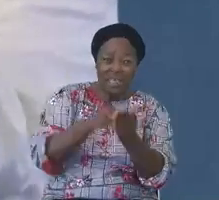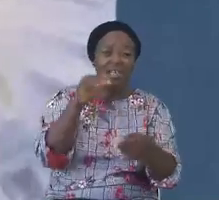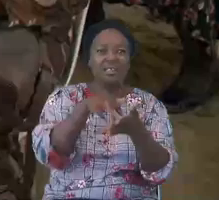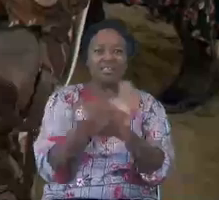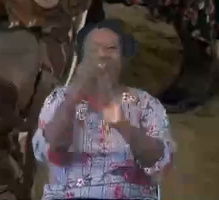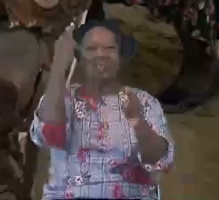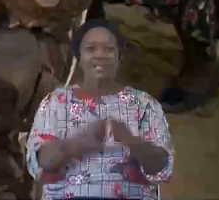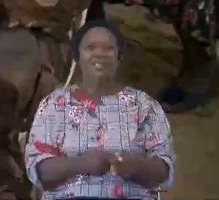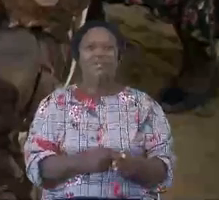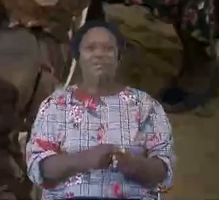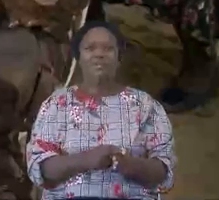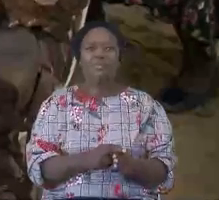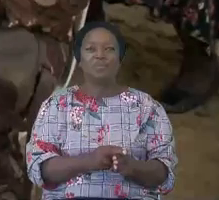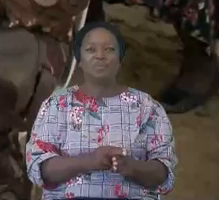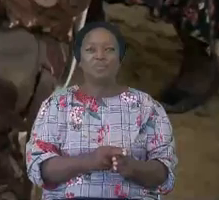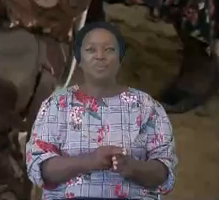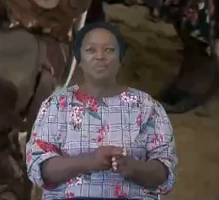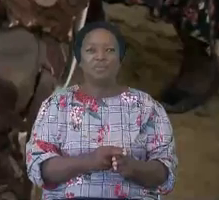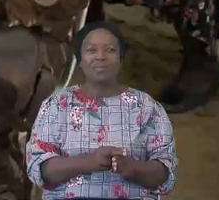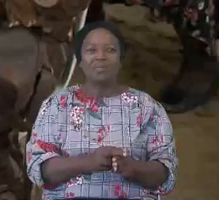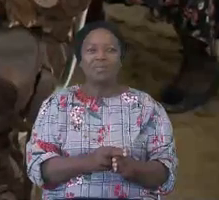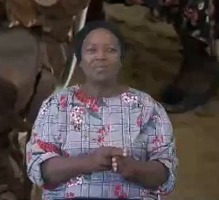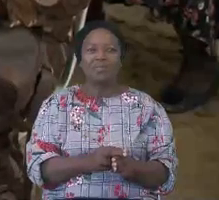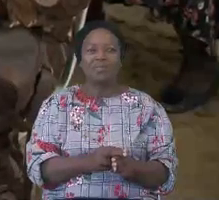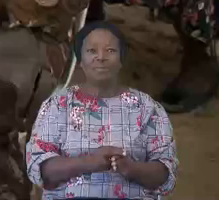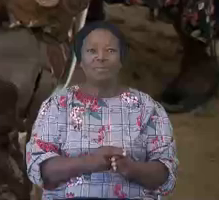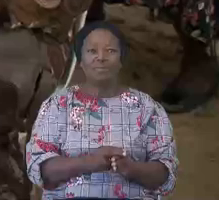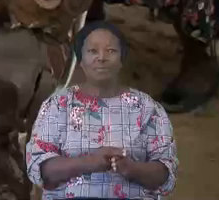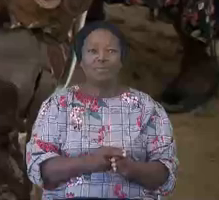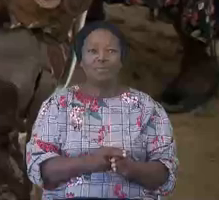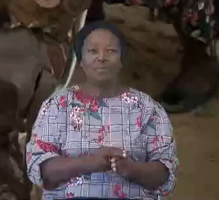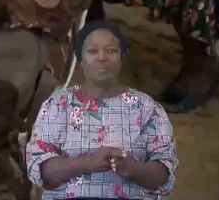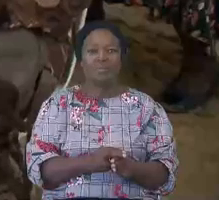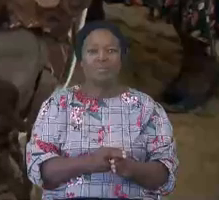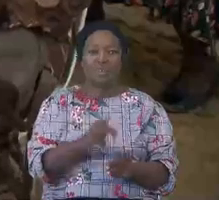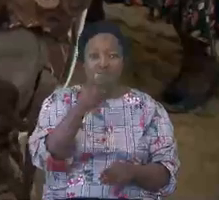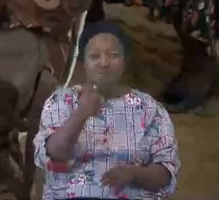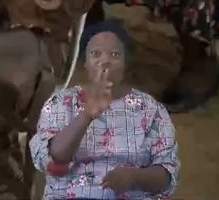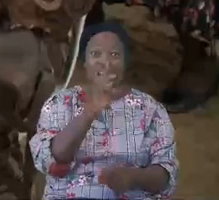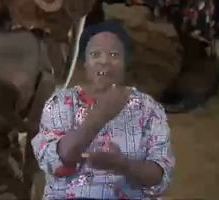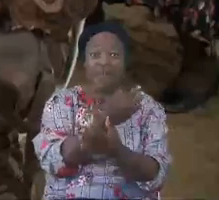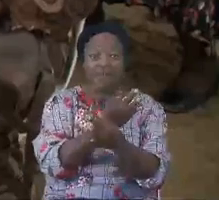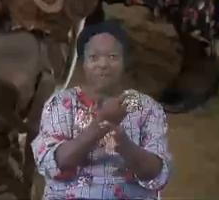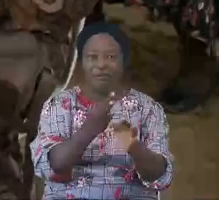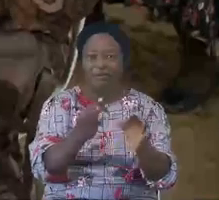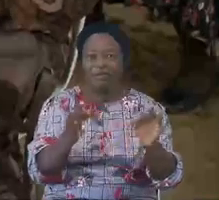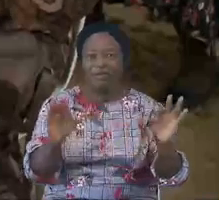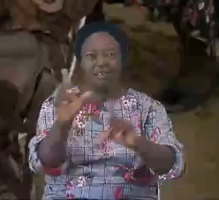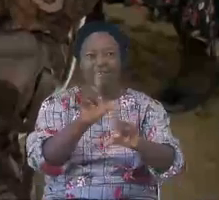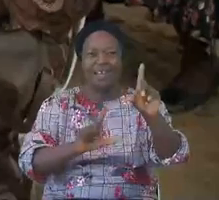Je ne vais plus jamais ouvrir ma porte à ces gens au nom de Jésus.